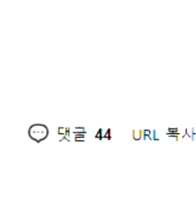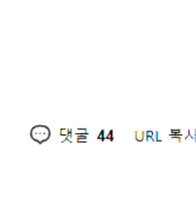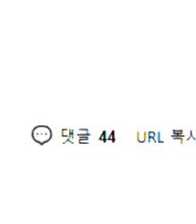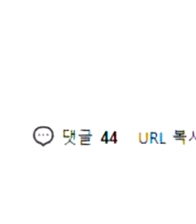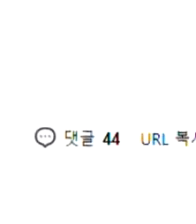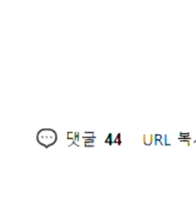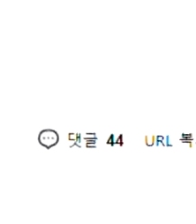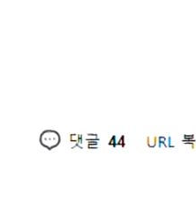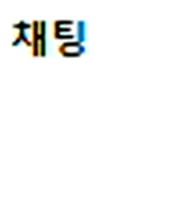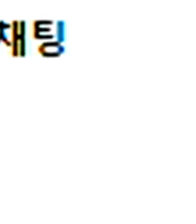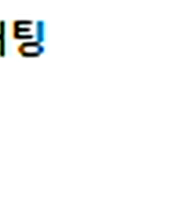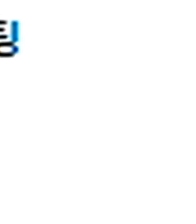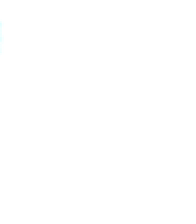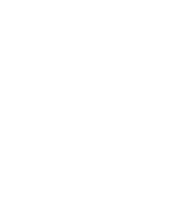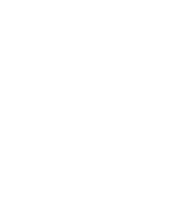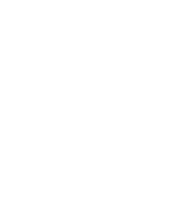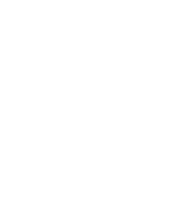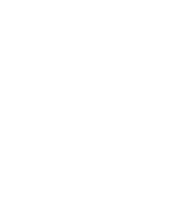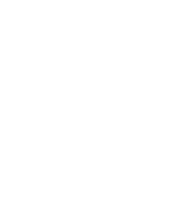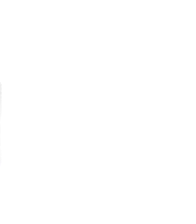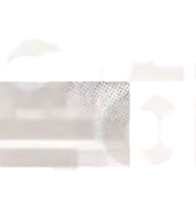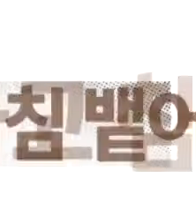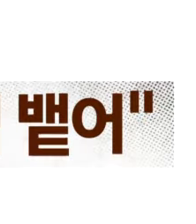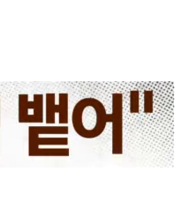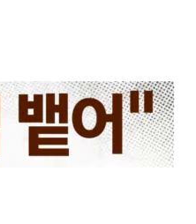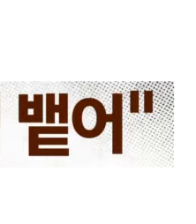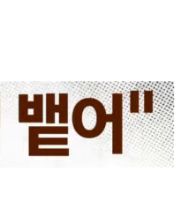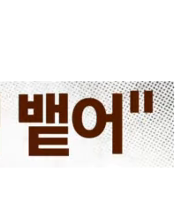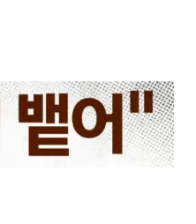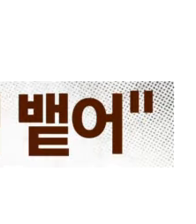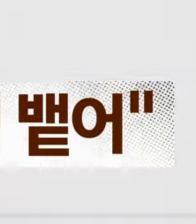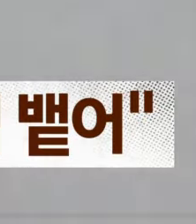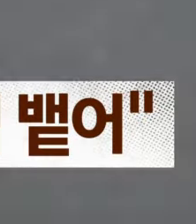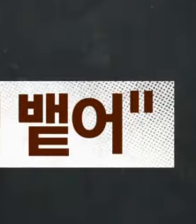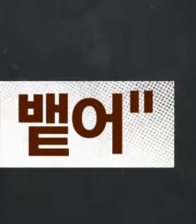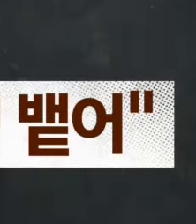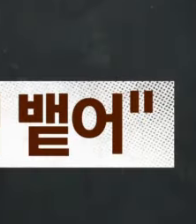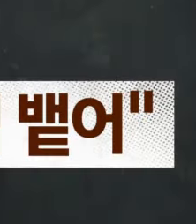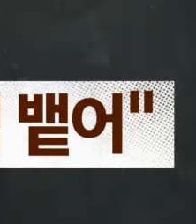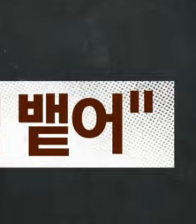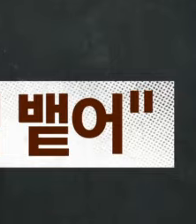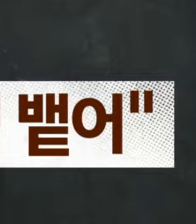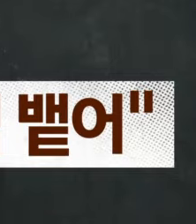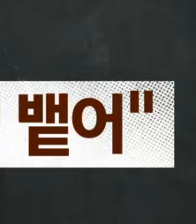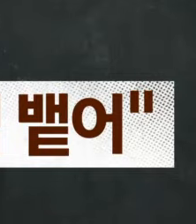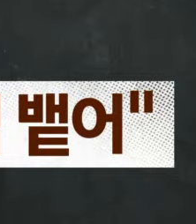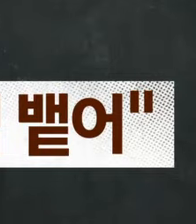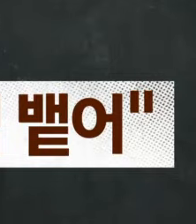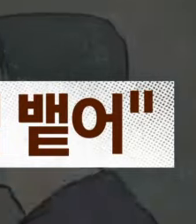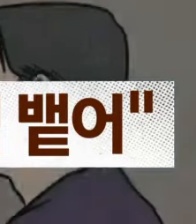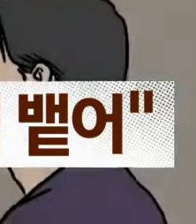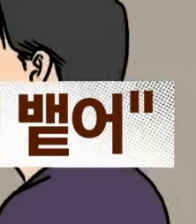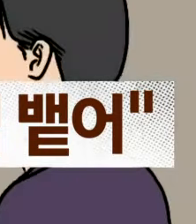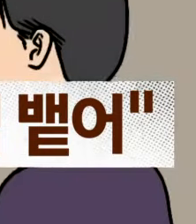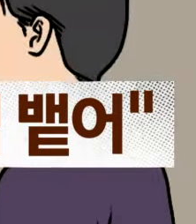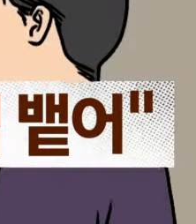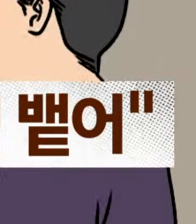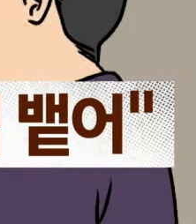온라인 커뮤니티에 실수로 소주값을 덜 계산해 재계산을 요구했다가 손님들에게 봉변을 당했다는 식당 사장의